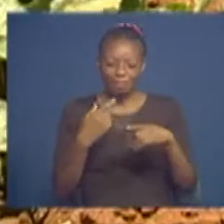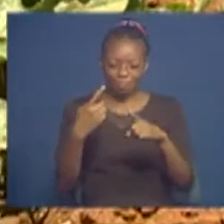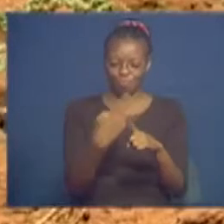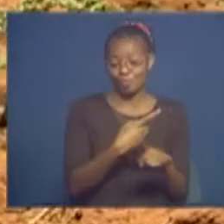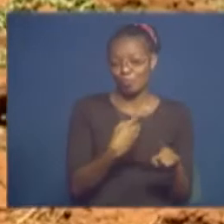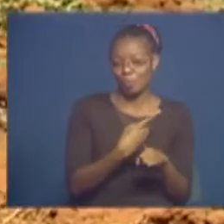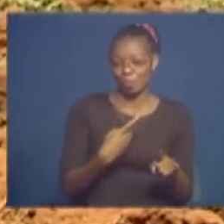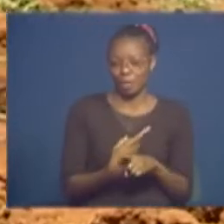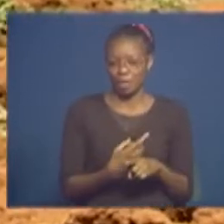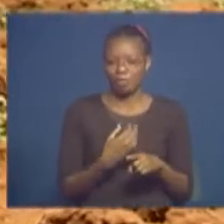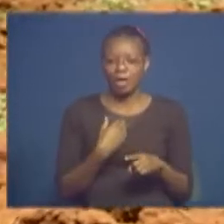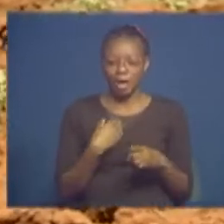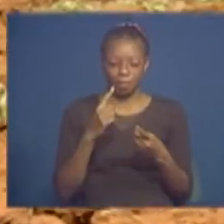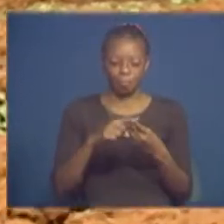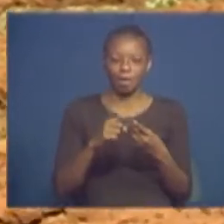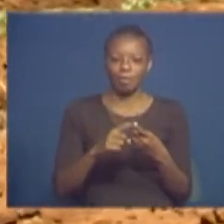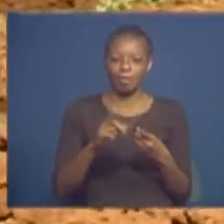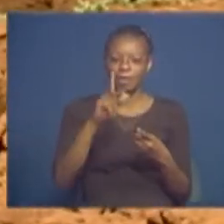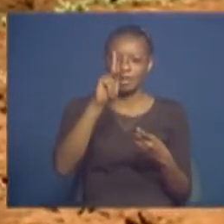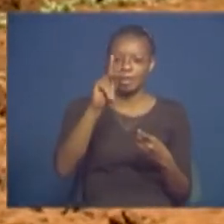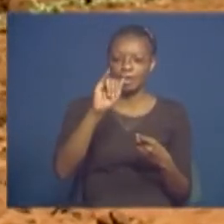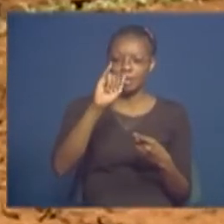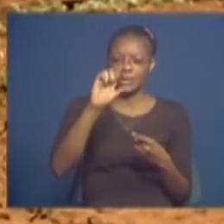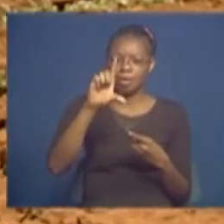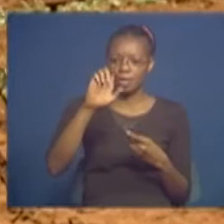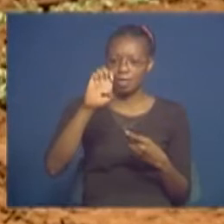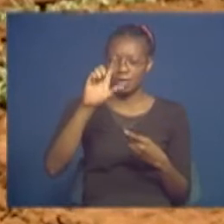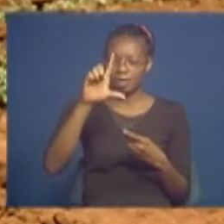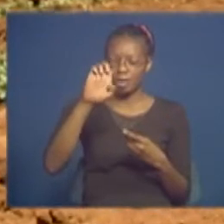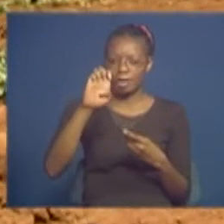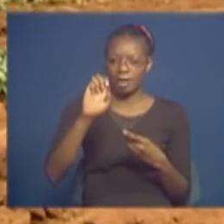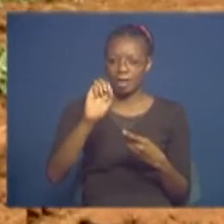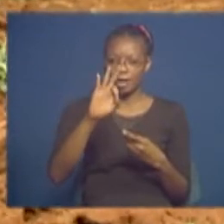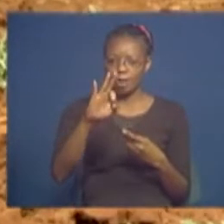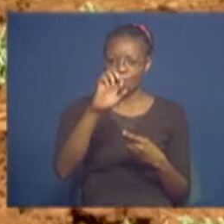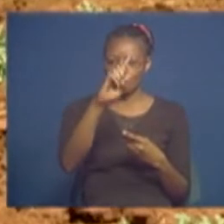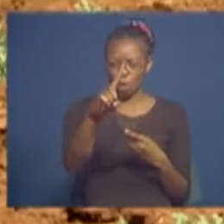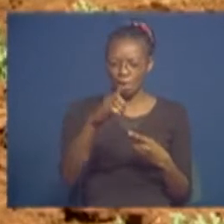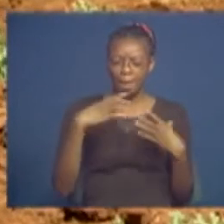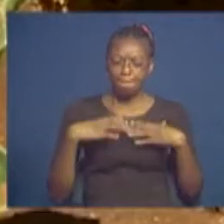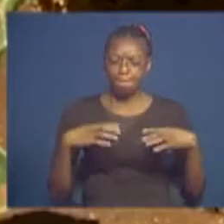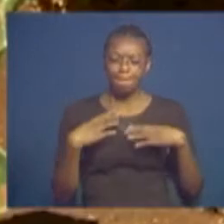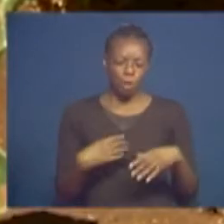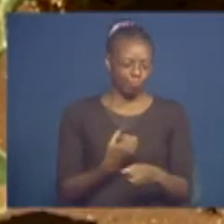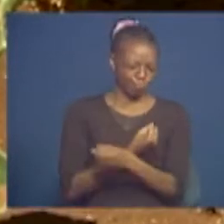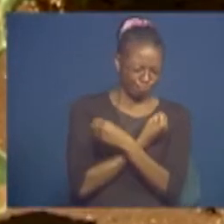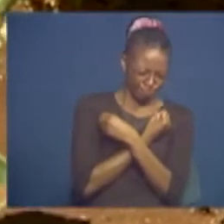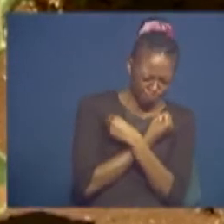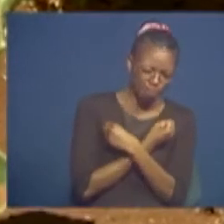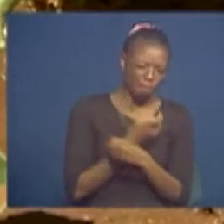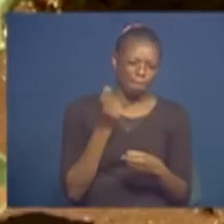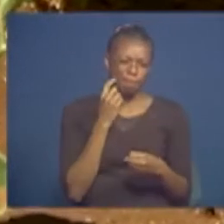tofauti. Kuna aina ya kilele F1 ambayo hupendwa sana sokoni kwa sababu huwa na maji mengi